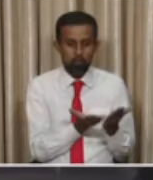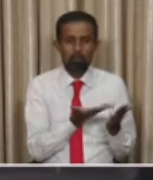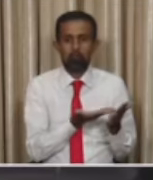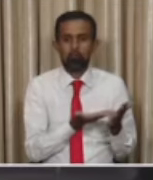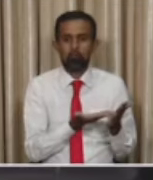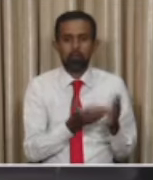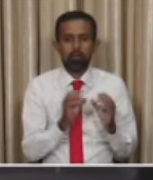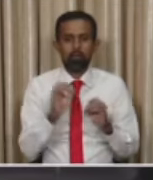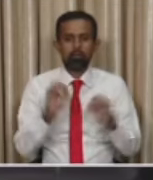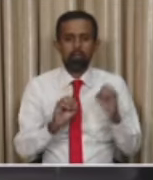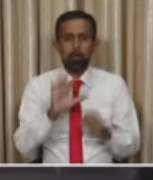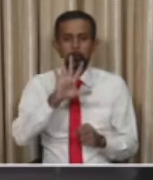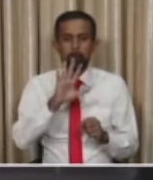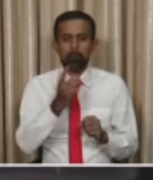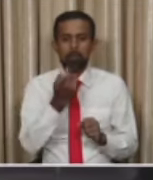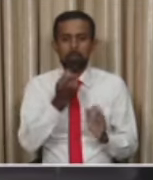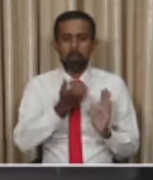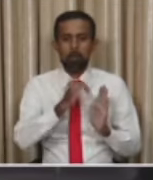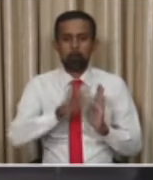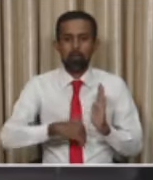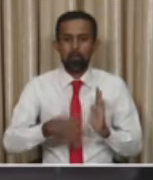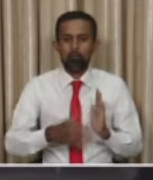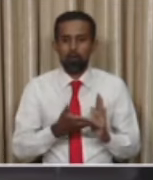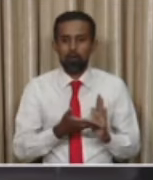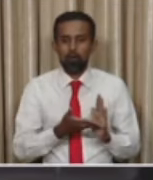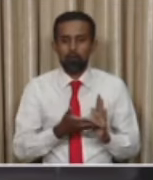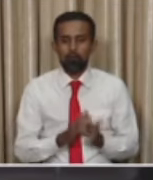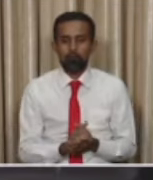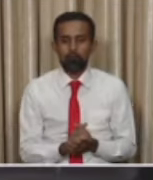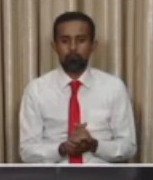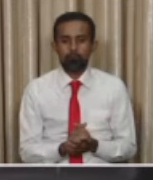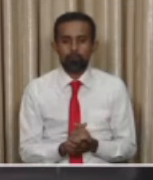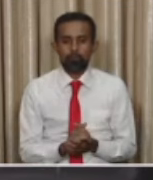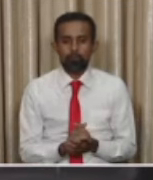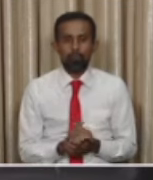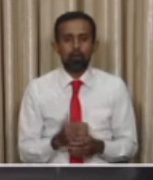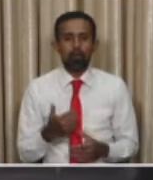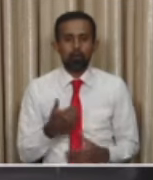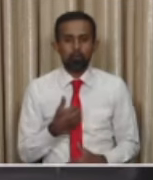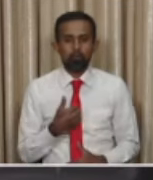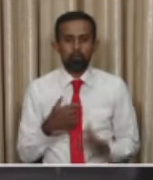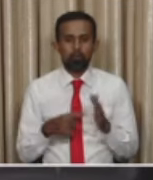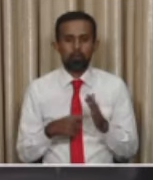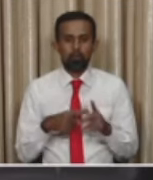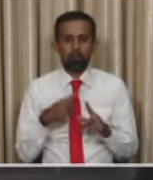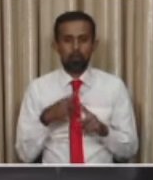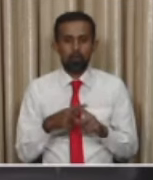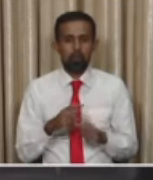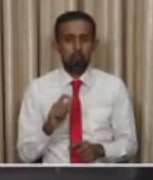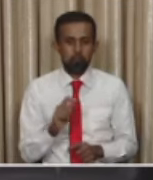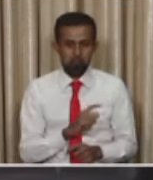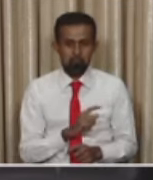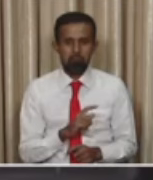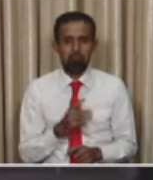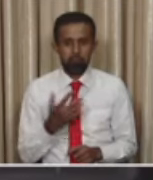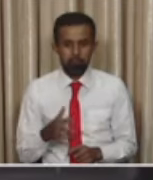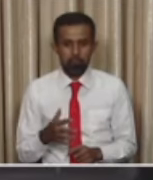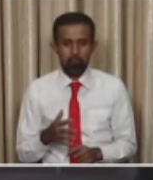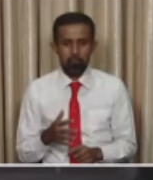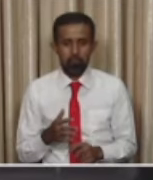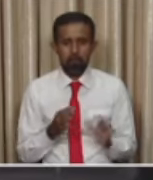පවා 5% කපා ගන්නවා. එතකොට අපි දන්නවා අපිට බදු අය කිරීම කරන්න සිද්ධ වුණා.